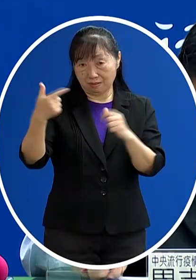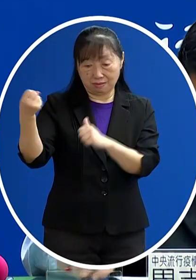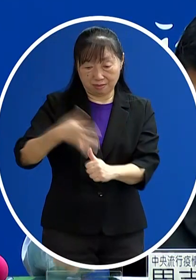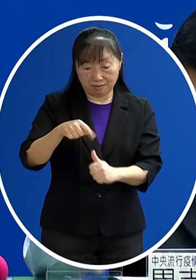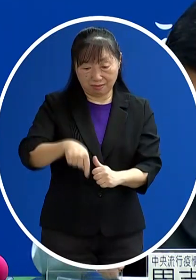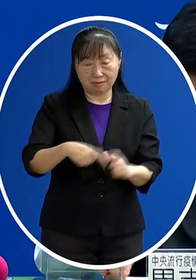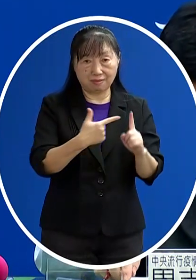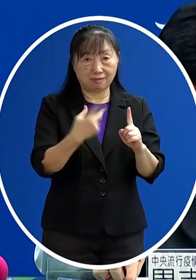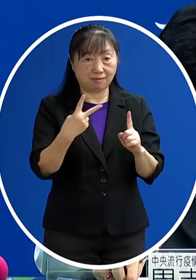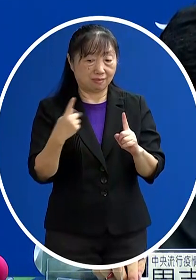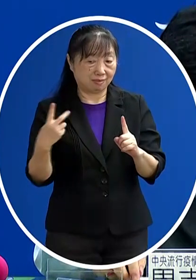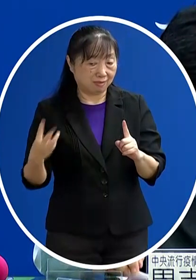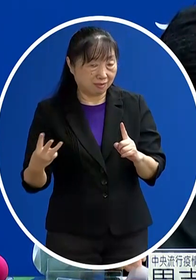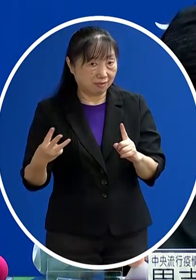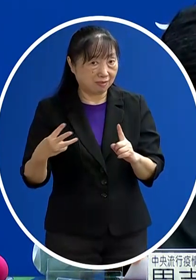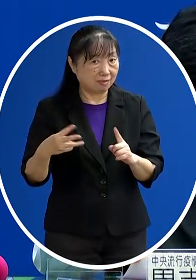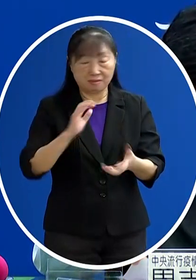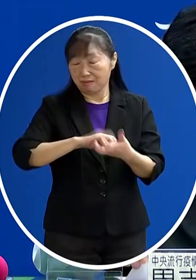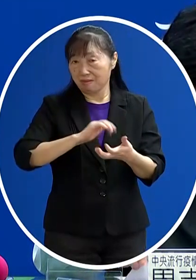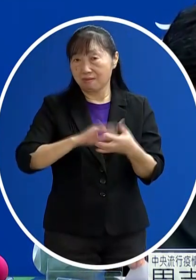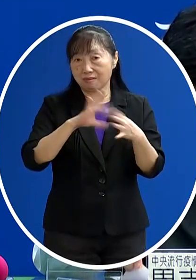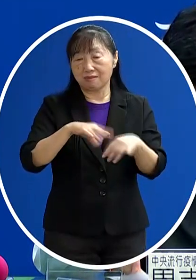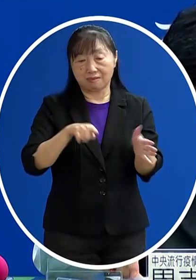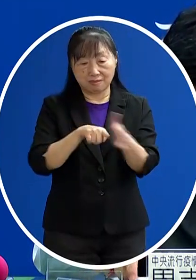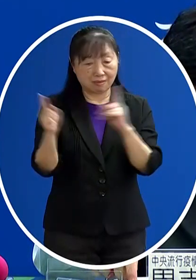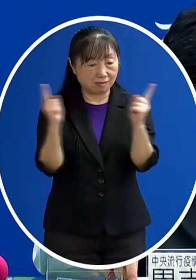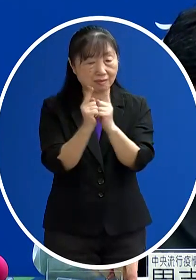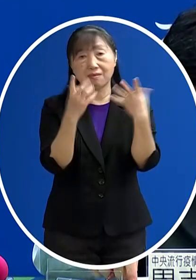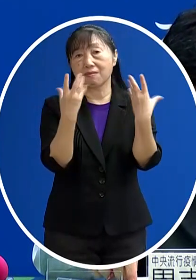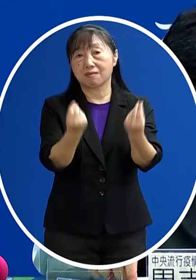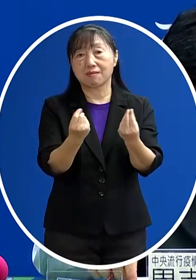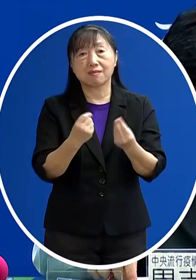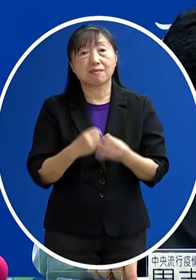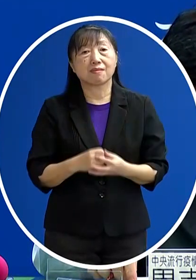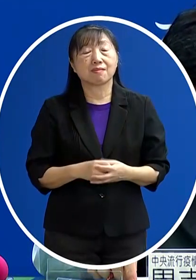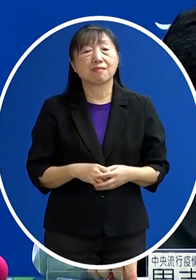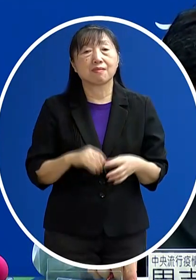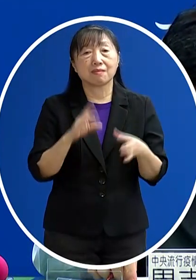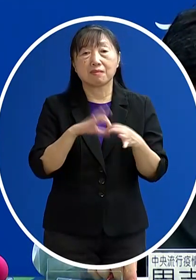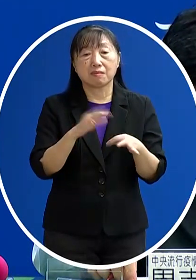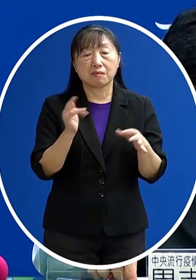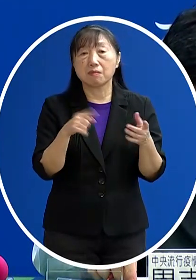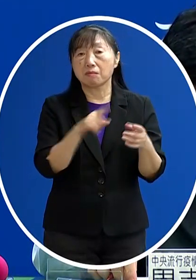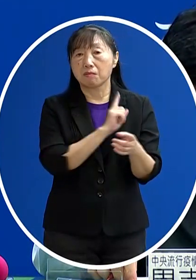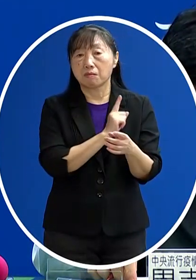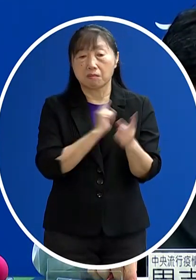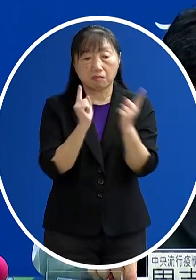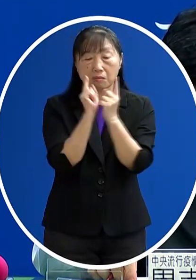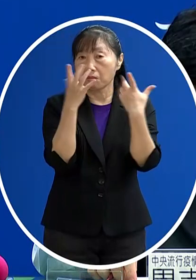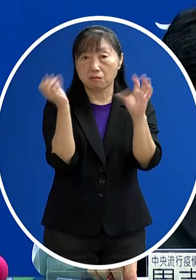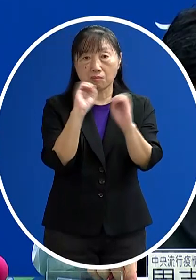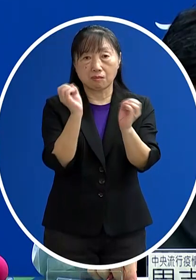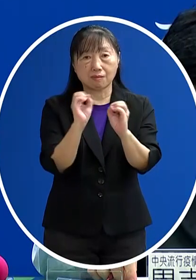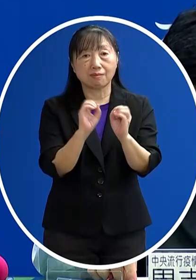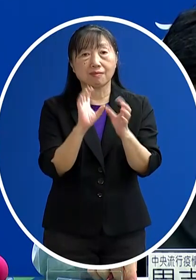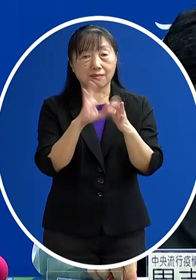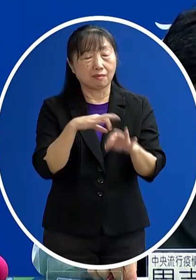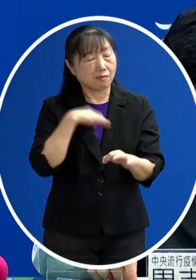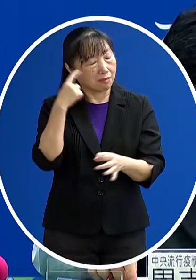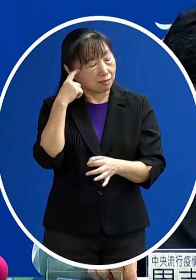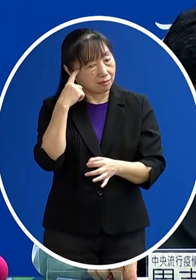213 那特別是強調他們兩個並沒有直接有這樣面對面的這個人際的接觸 所以我們現在只是推論